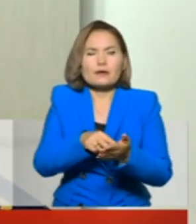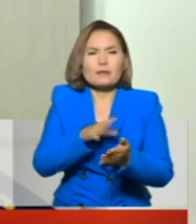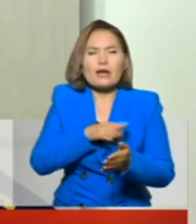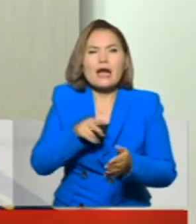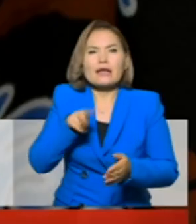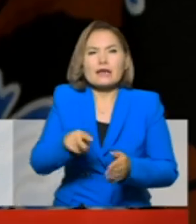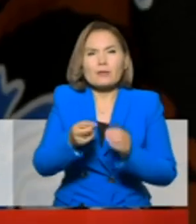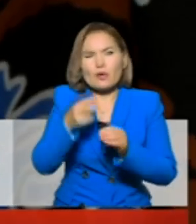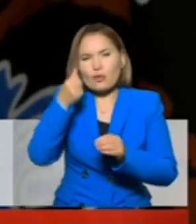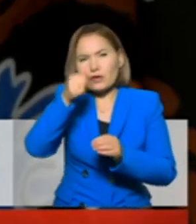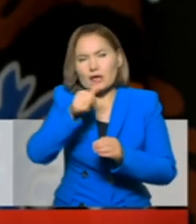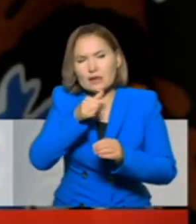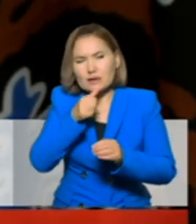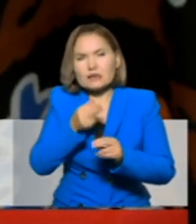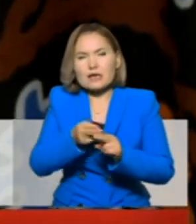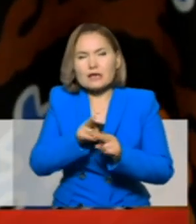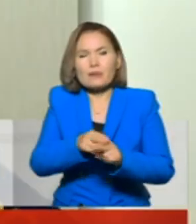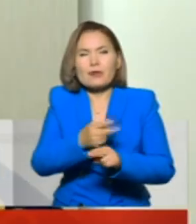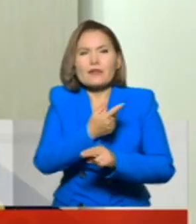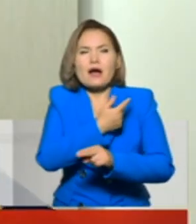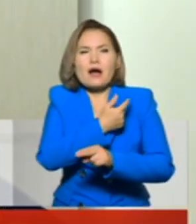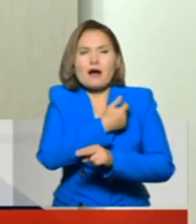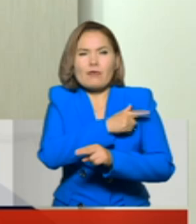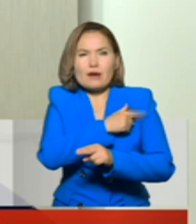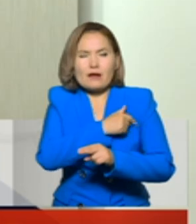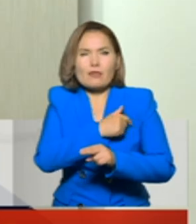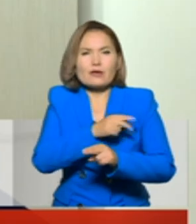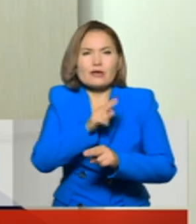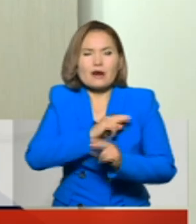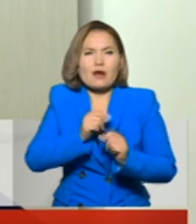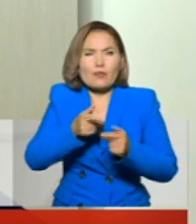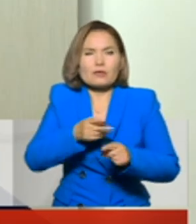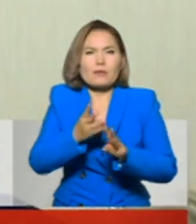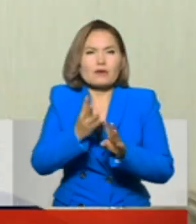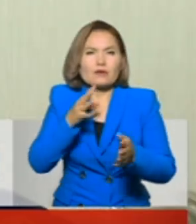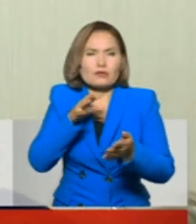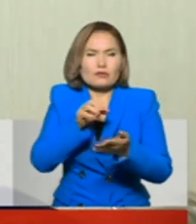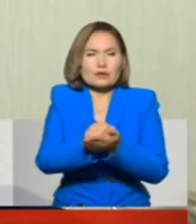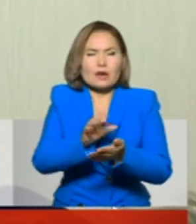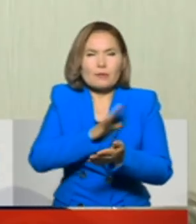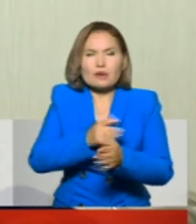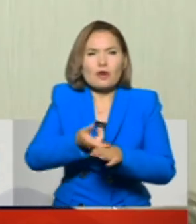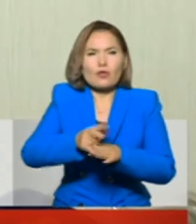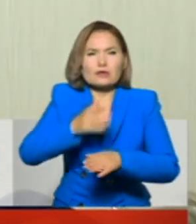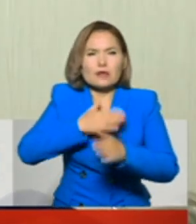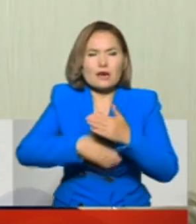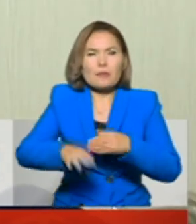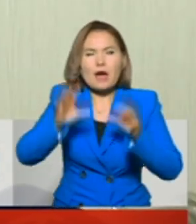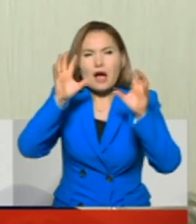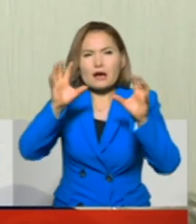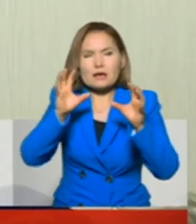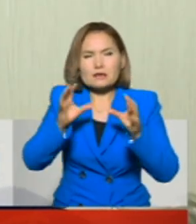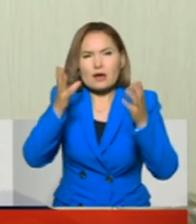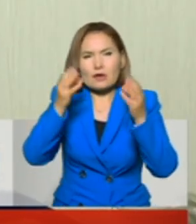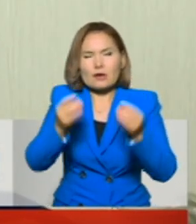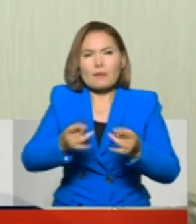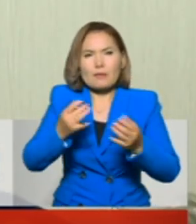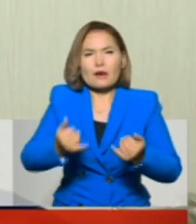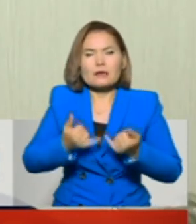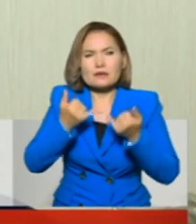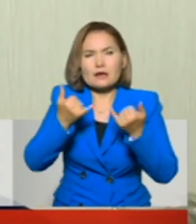жаққа келгенбіз. Әсерімді айта алмайын, толқып тұрмын, қуаныштымын қатты. Конституциямыздың 30 жылдығына